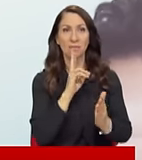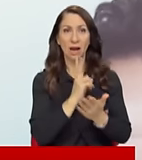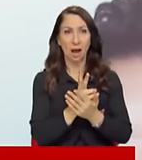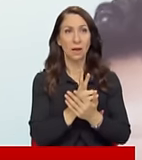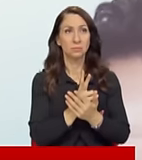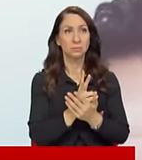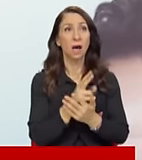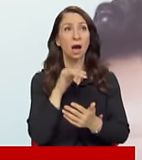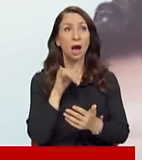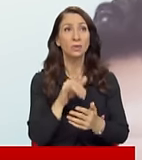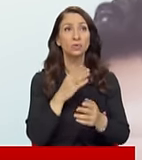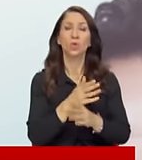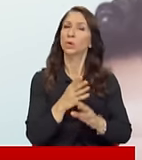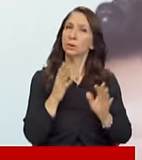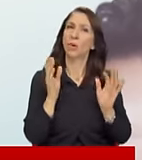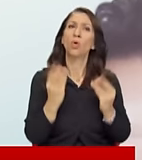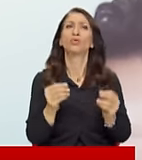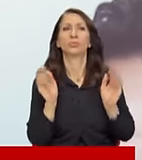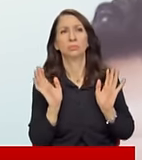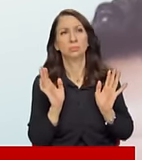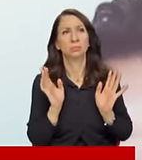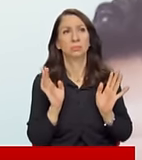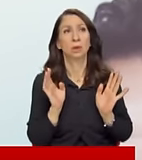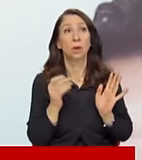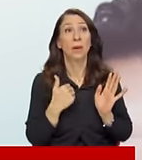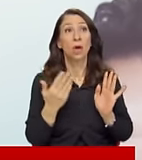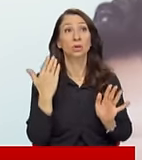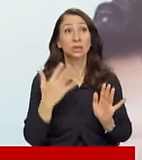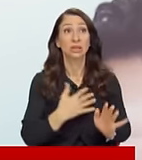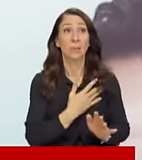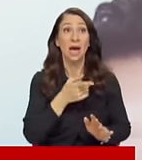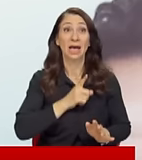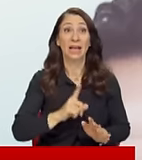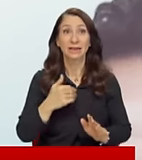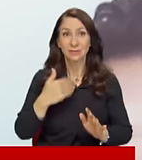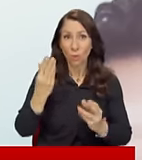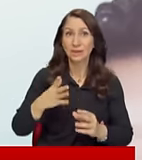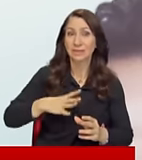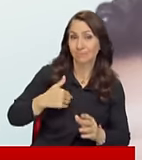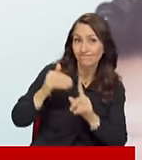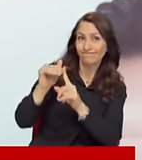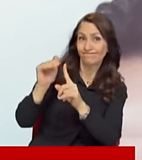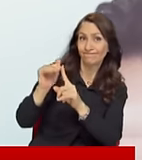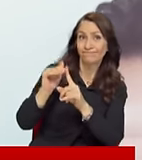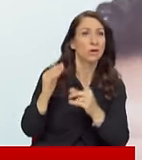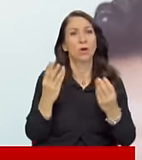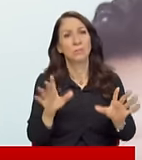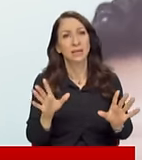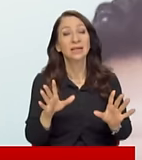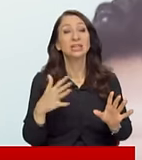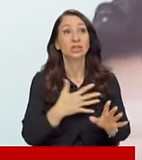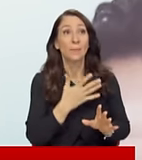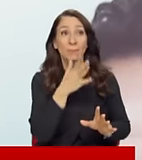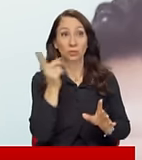kararım haklı, doğru ve meşru bir hal aldı. Ben önceden CHP'den adaylaşmaya çalıştım. Olmadı. Ki CHP